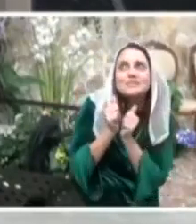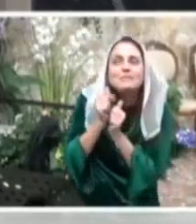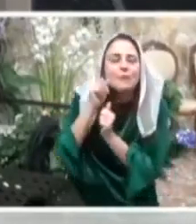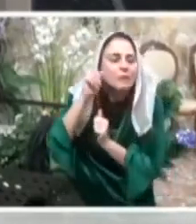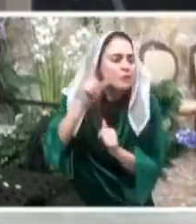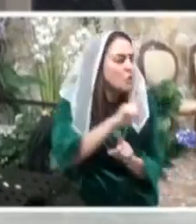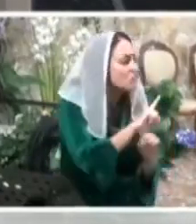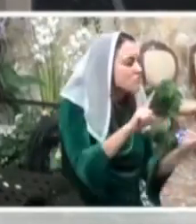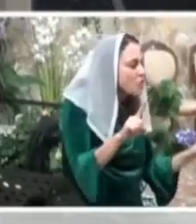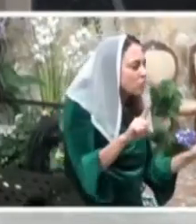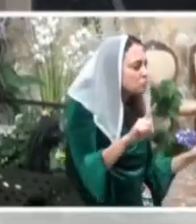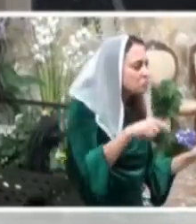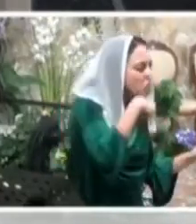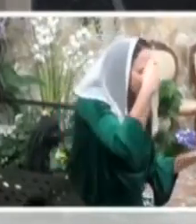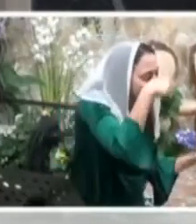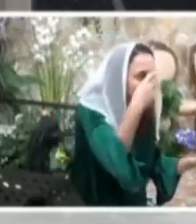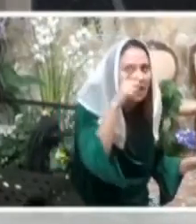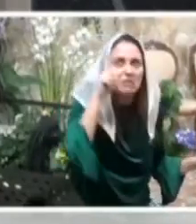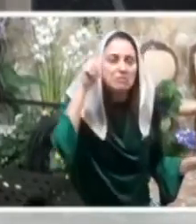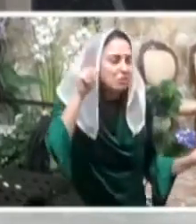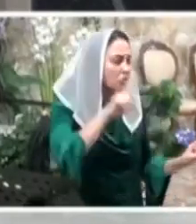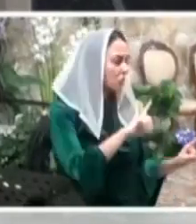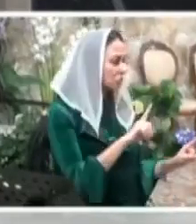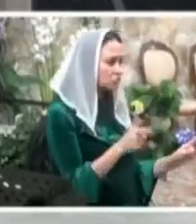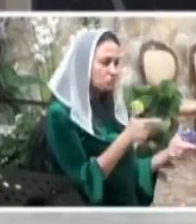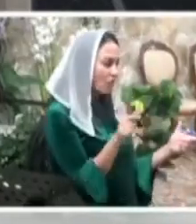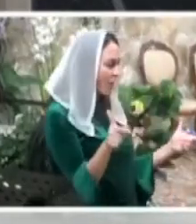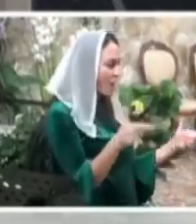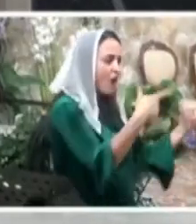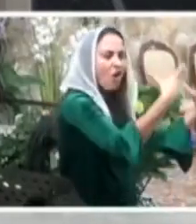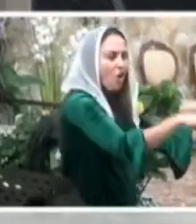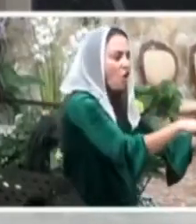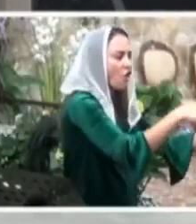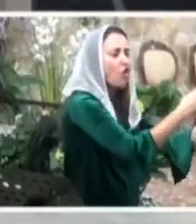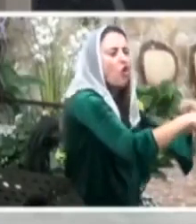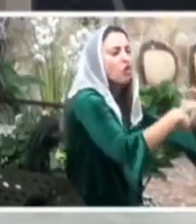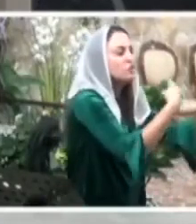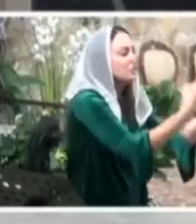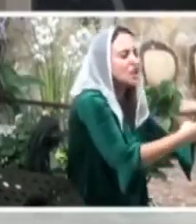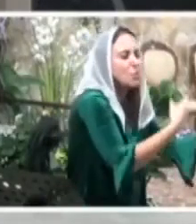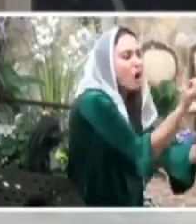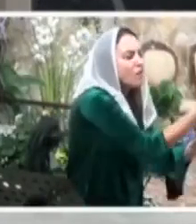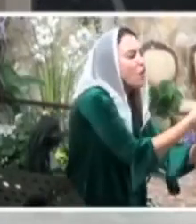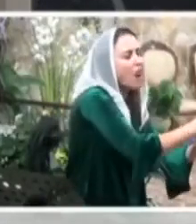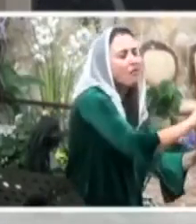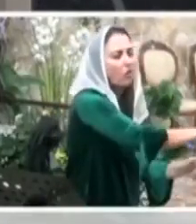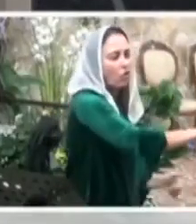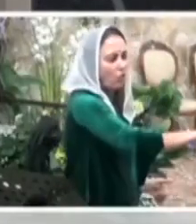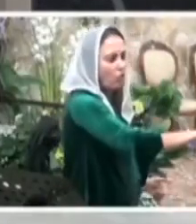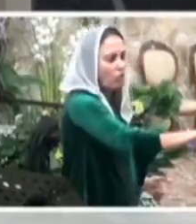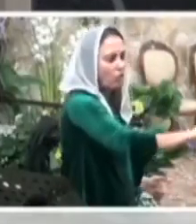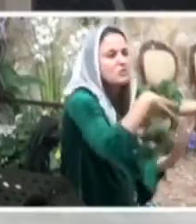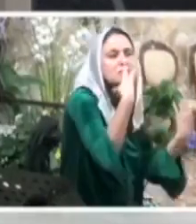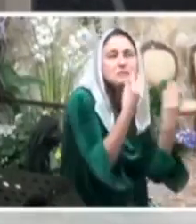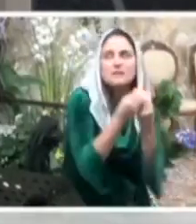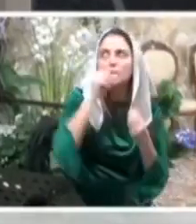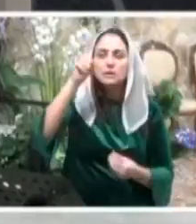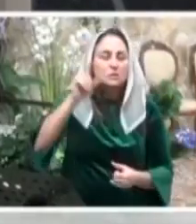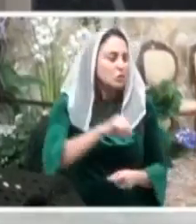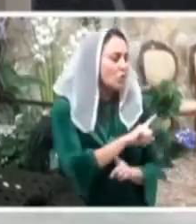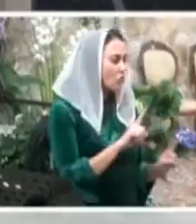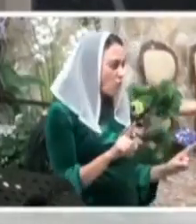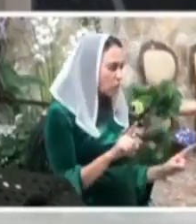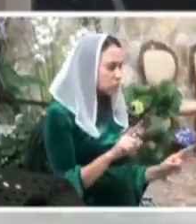onorare Dio, per adorare Dio, per coltivare comunione con Lui. E